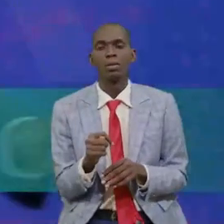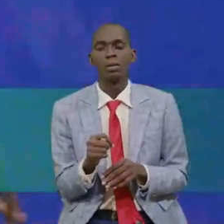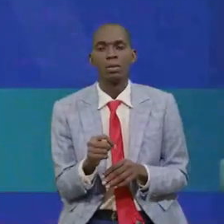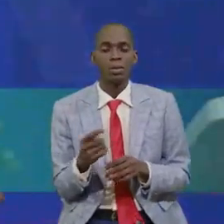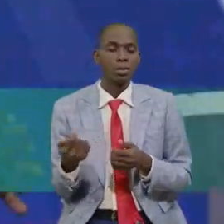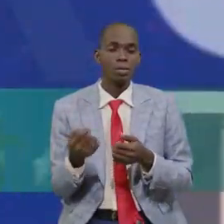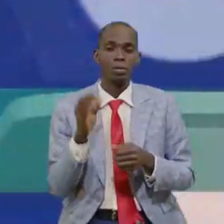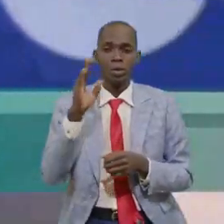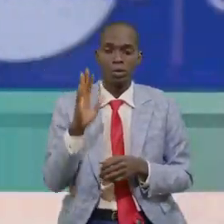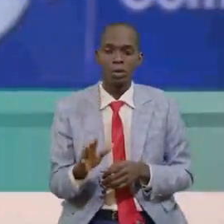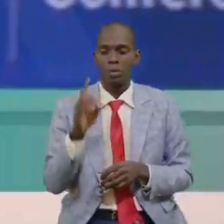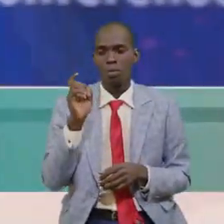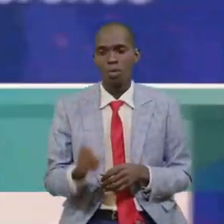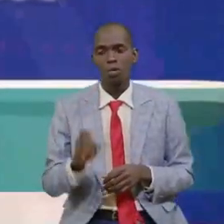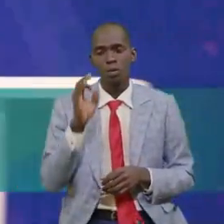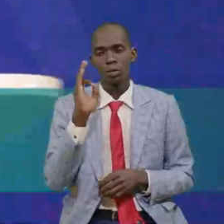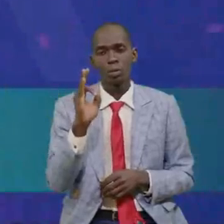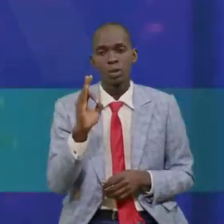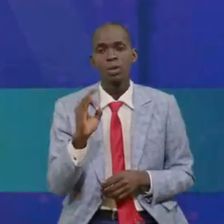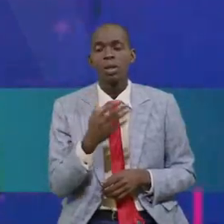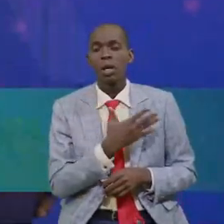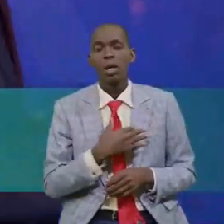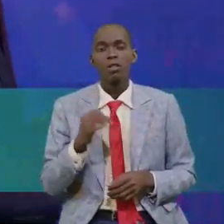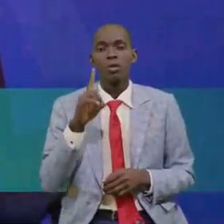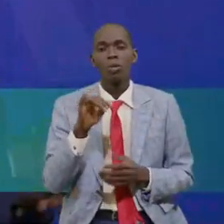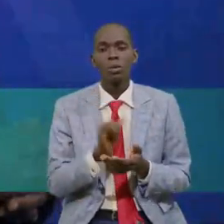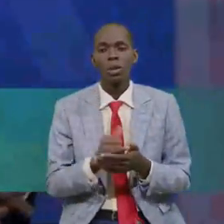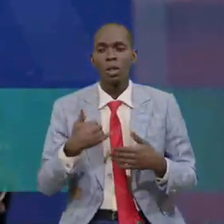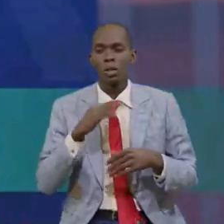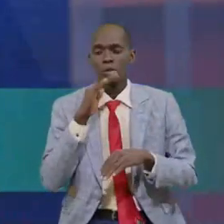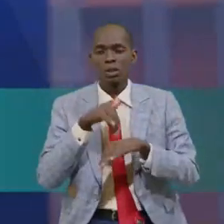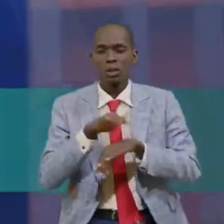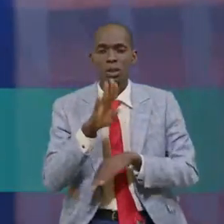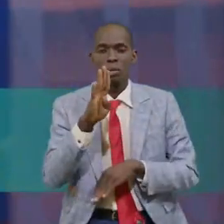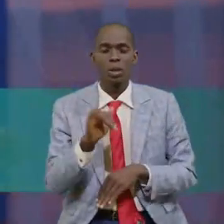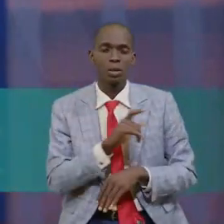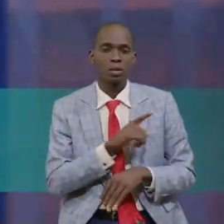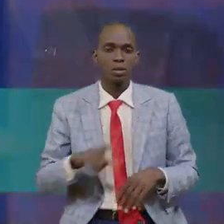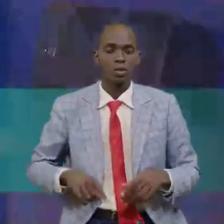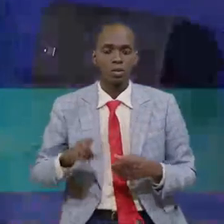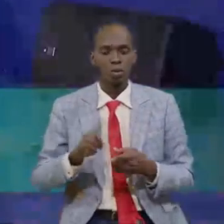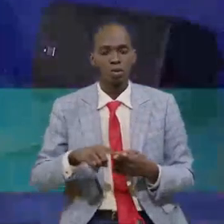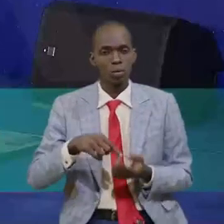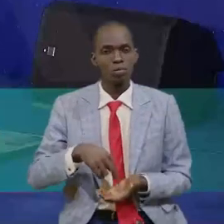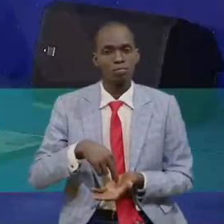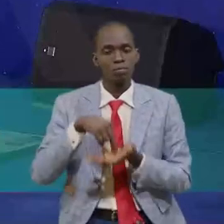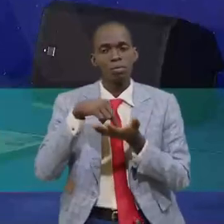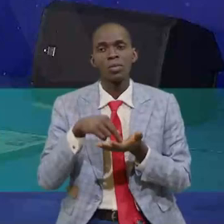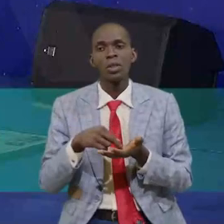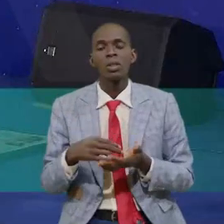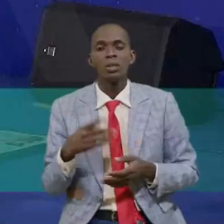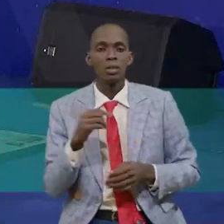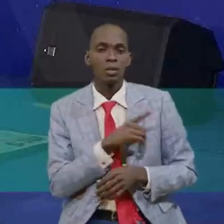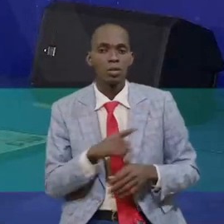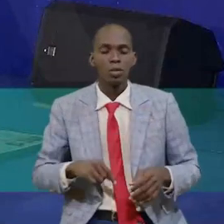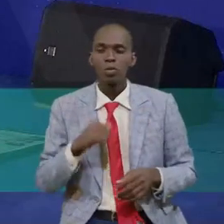doit prêcher. Et celui qui a été envoyé par le Seigneur pour représenter le Seigneur, nous ne représentons